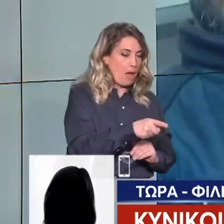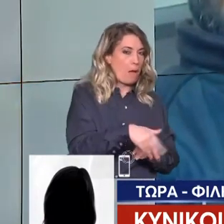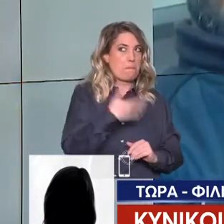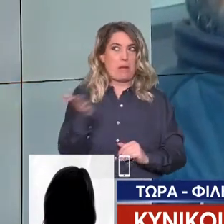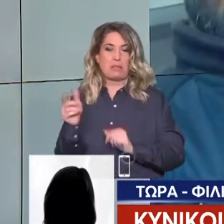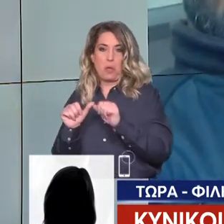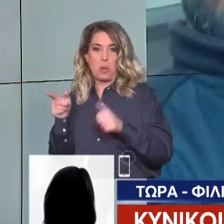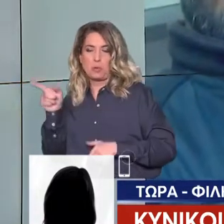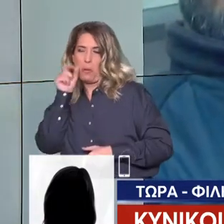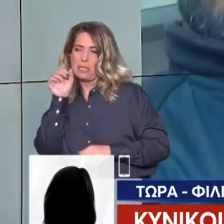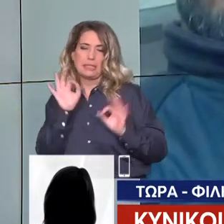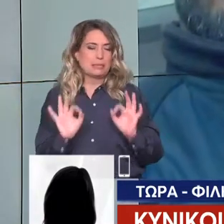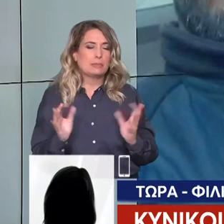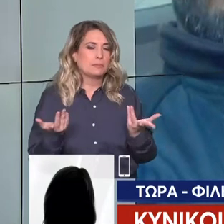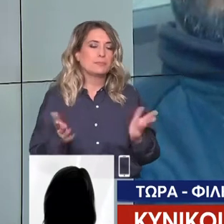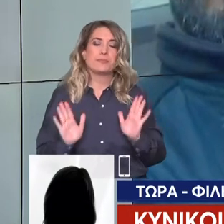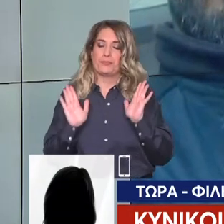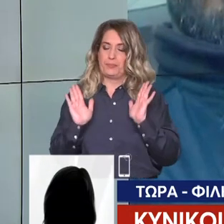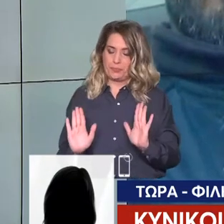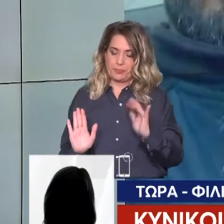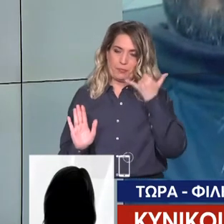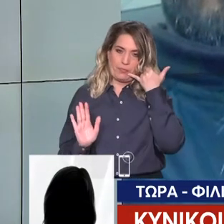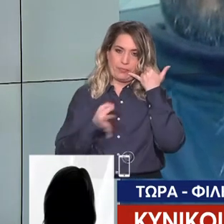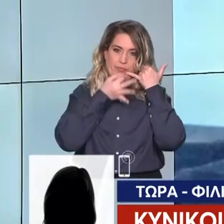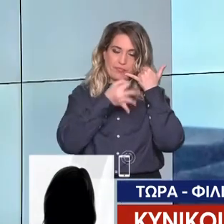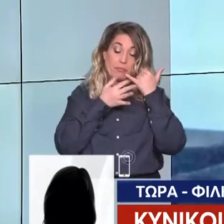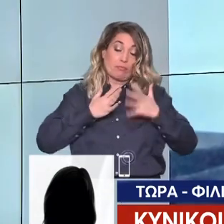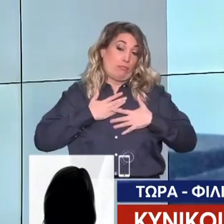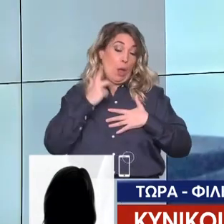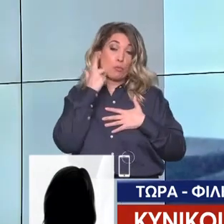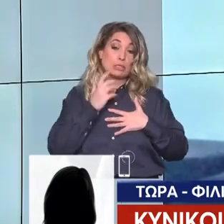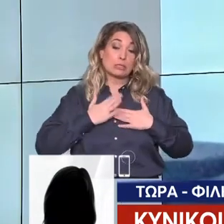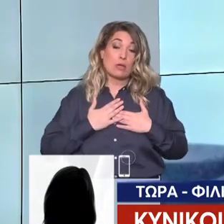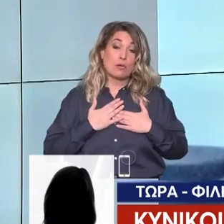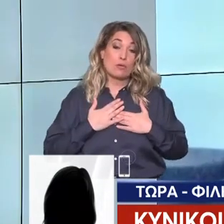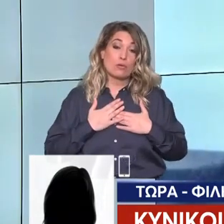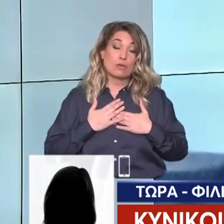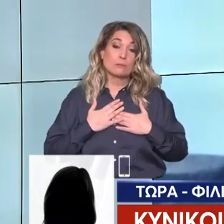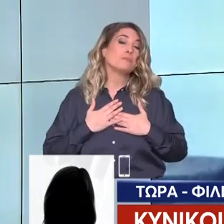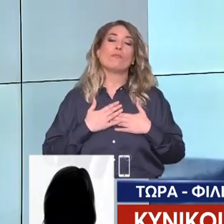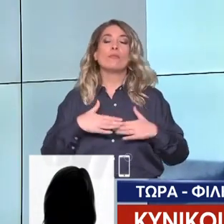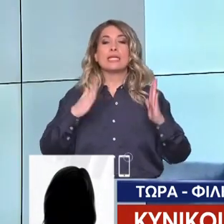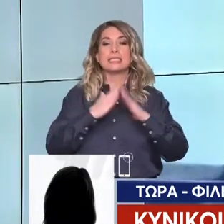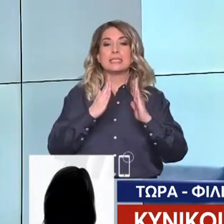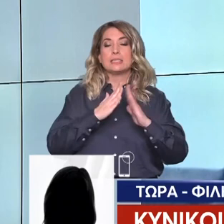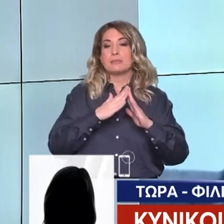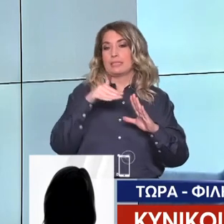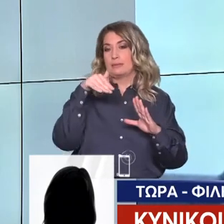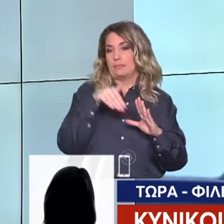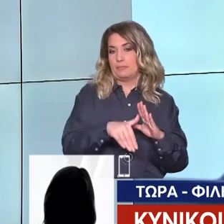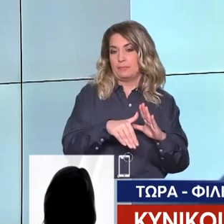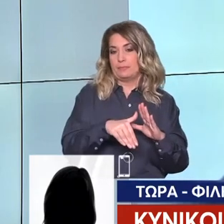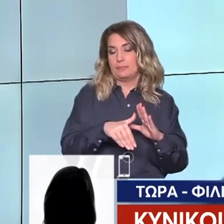Κοιτάξτε να δείτε κάτι. Από ό,τι ξέρω φυσικά, ναι, μέσα στο σπίτι, και ο πατέρας του